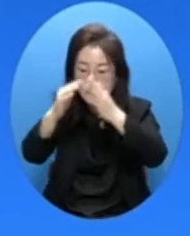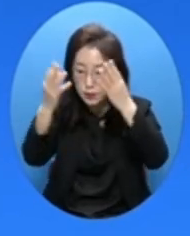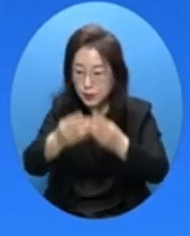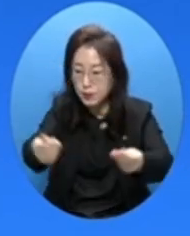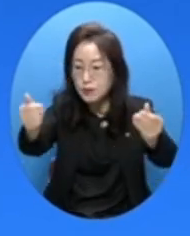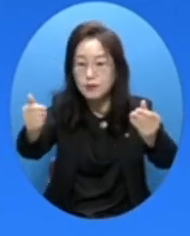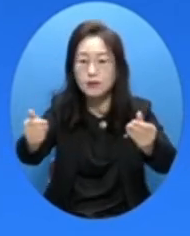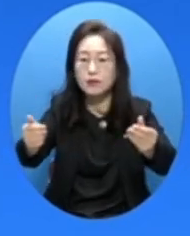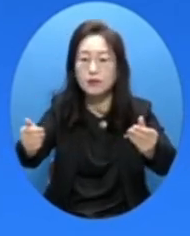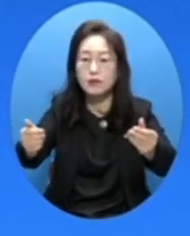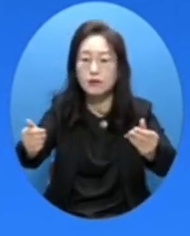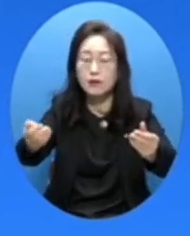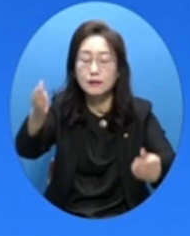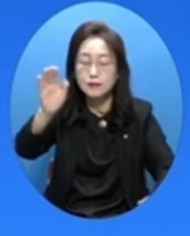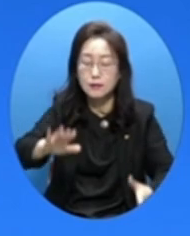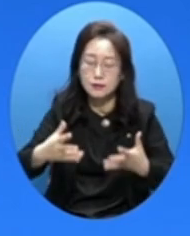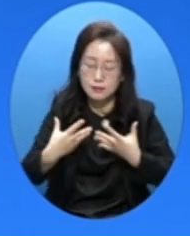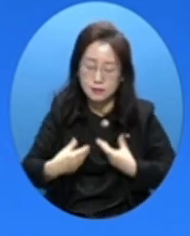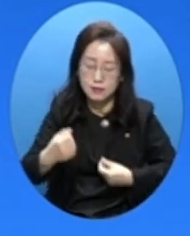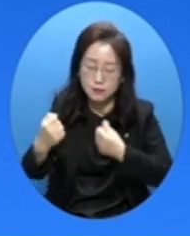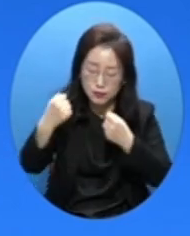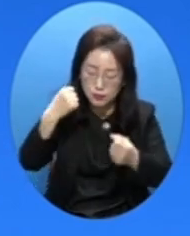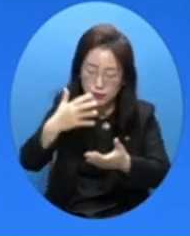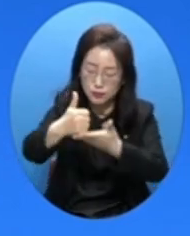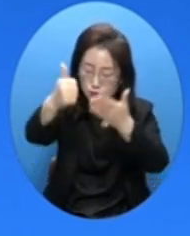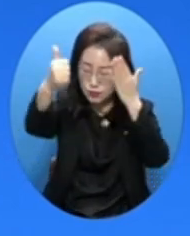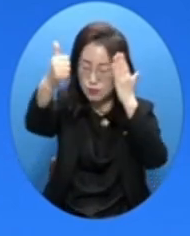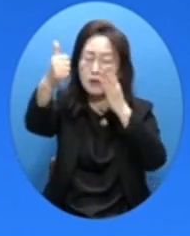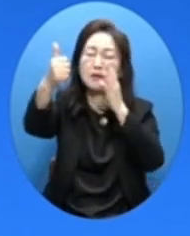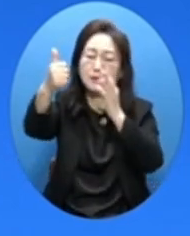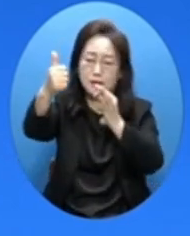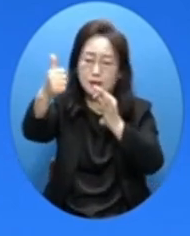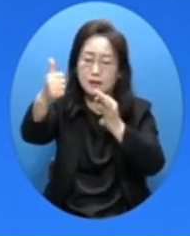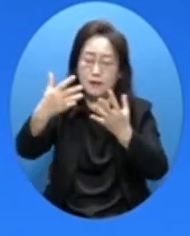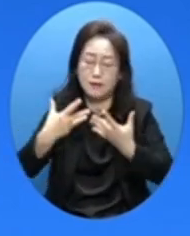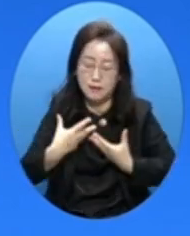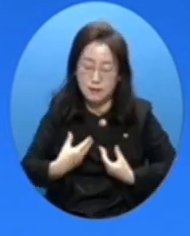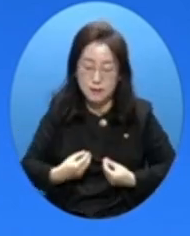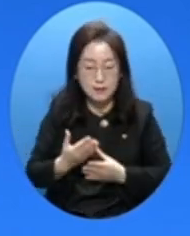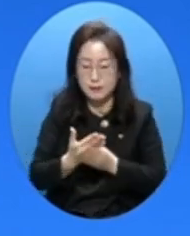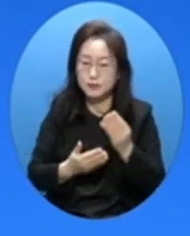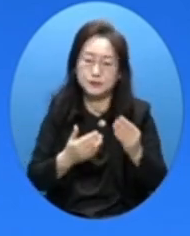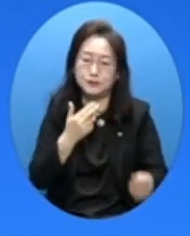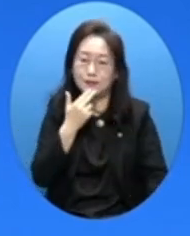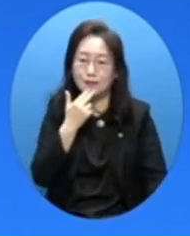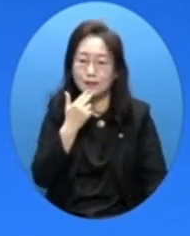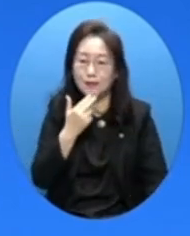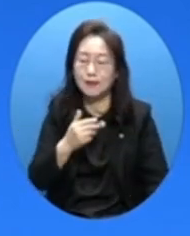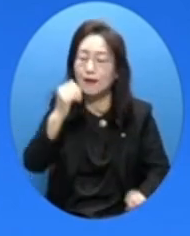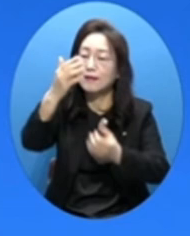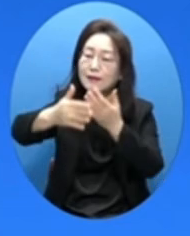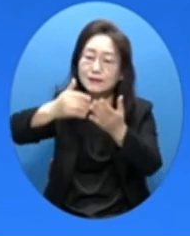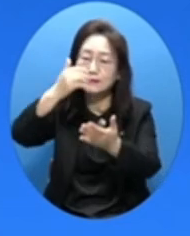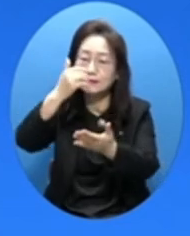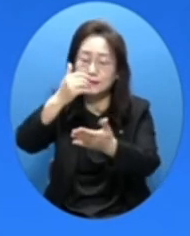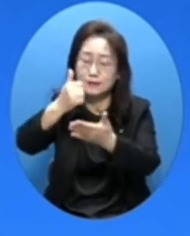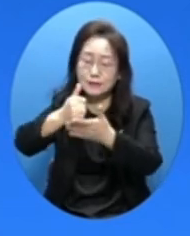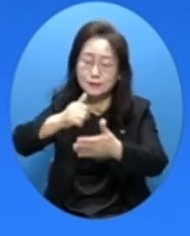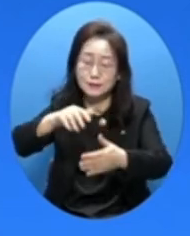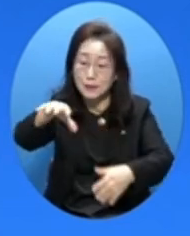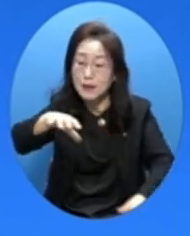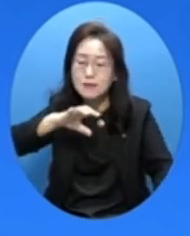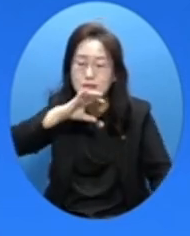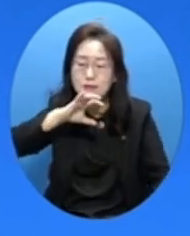사라졌는데도 그는 그 절망 가운데 주님만 바라봅니다. 그 절망 가운데서 낙심하지 아니하고 하나님 앞에 불평하지